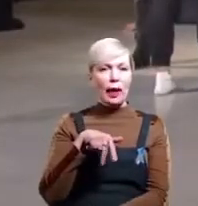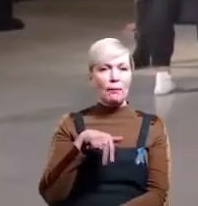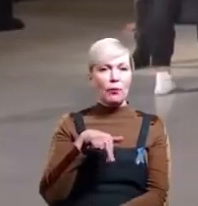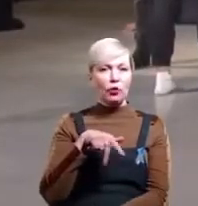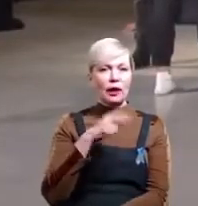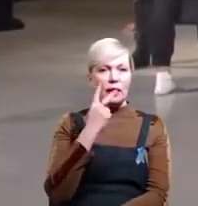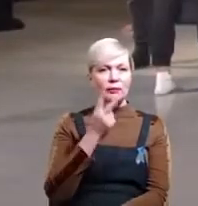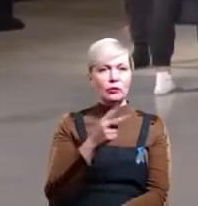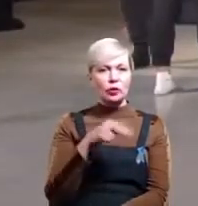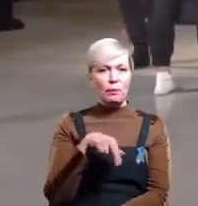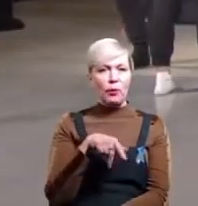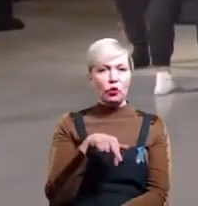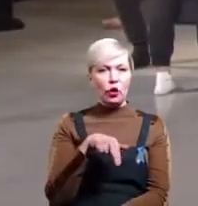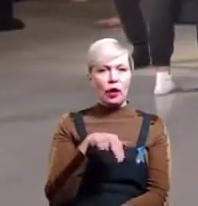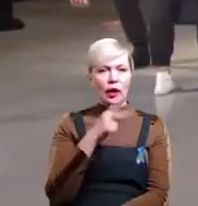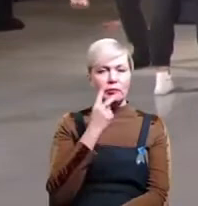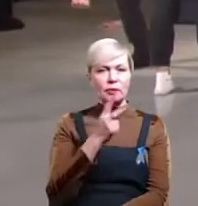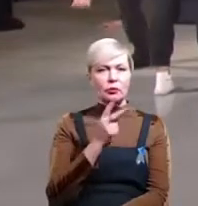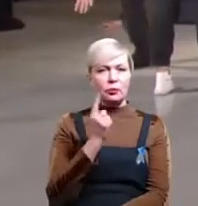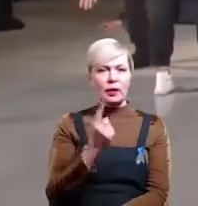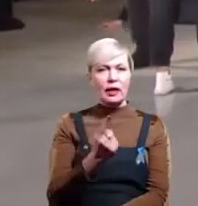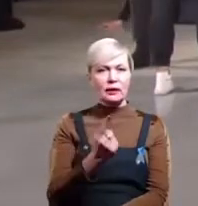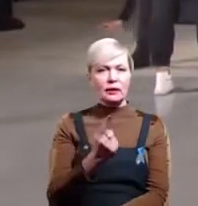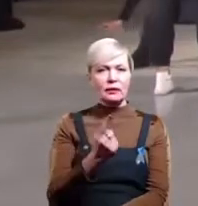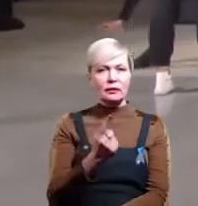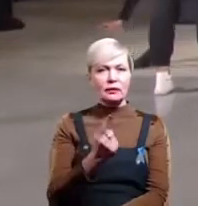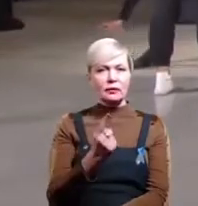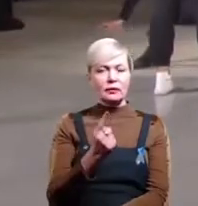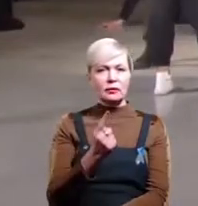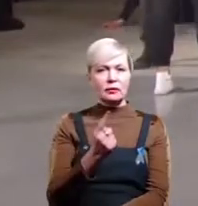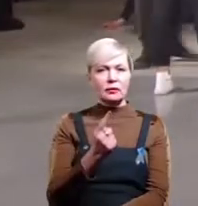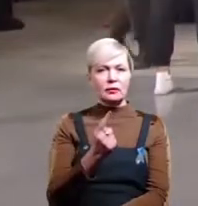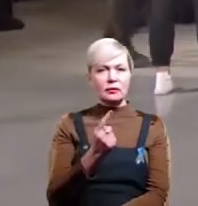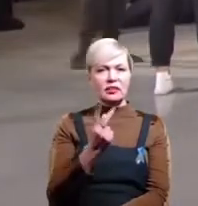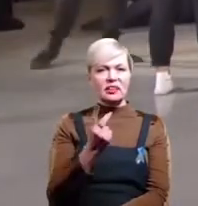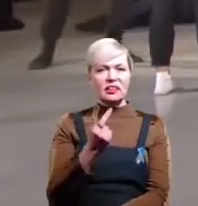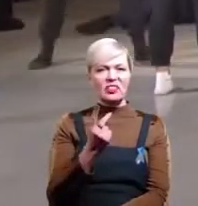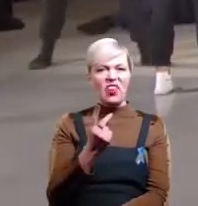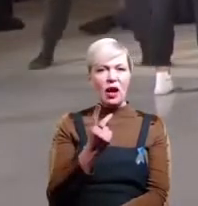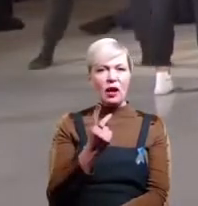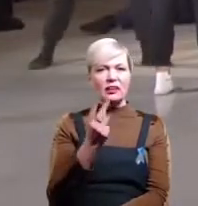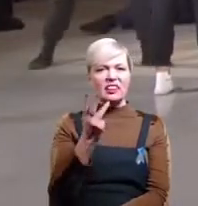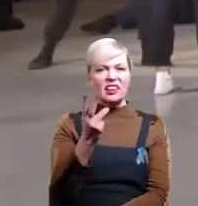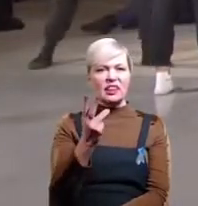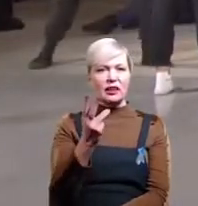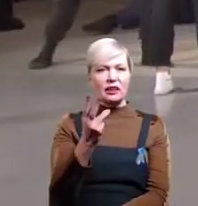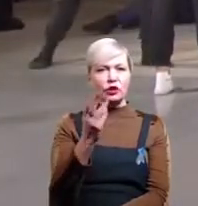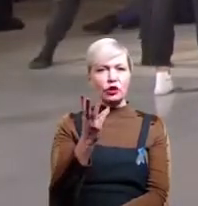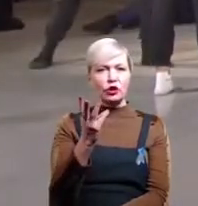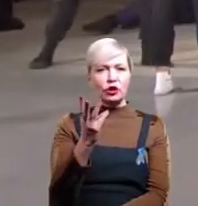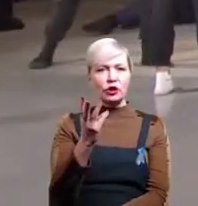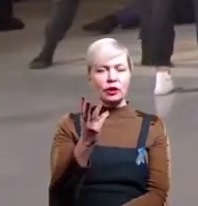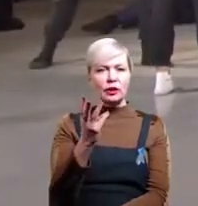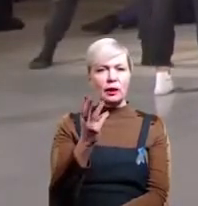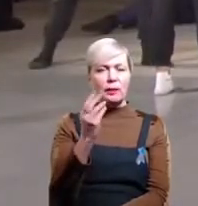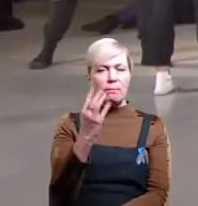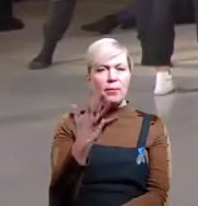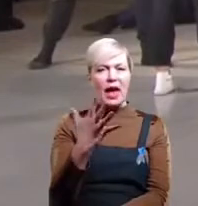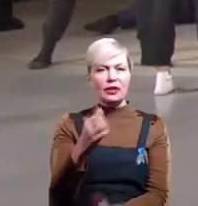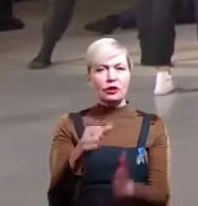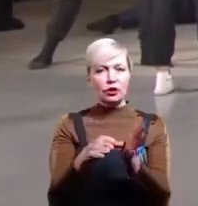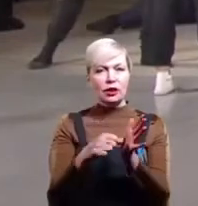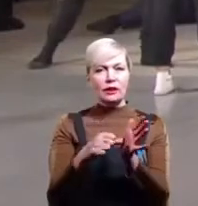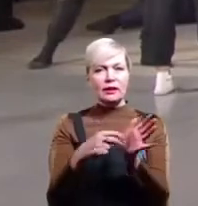По ногам. Раз, партнер, два, девочка, три, четыре, пять,